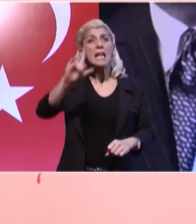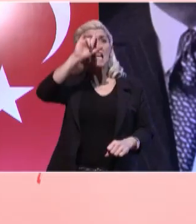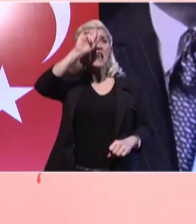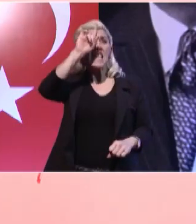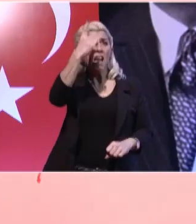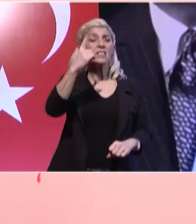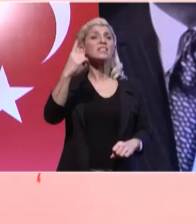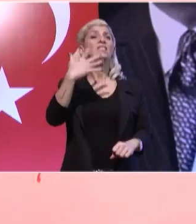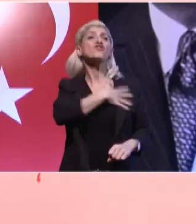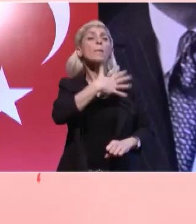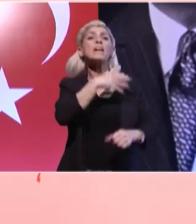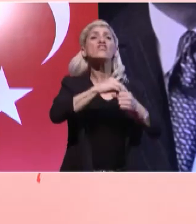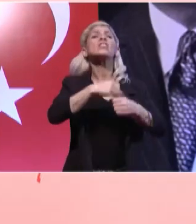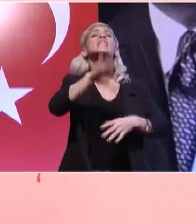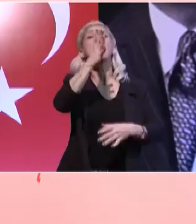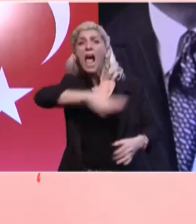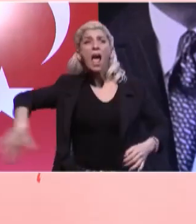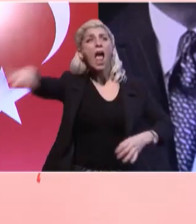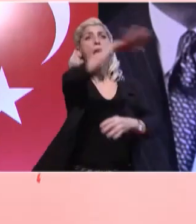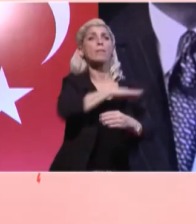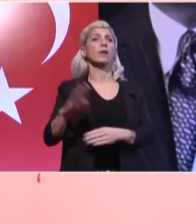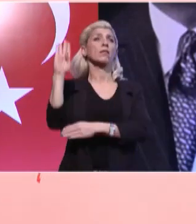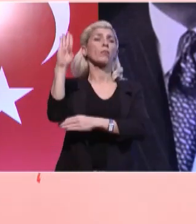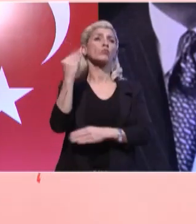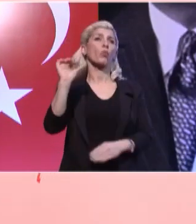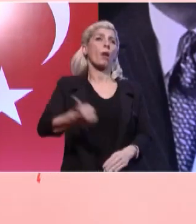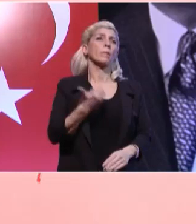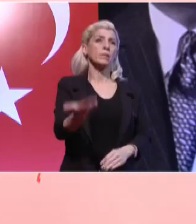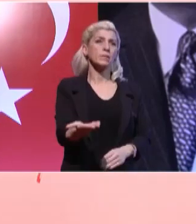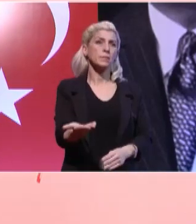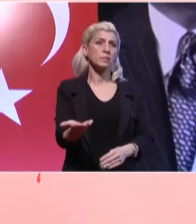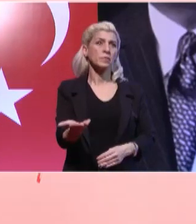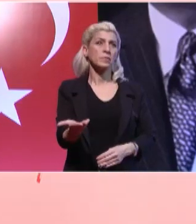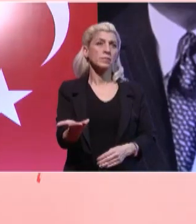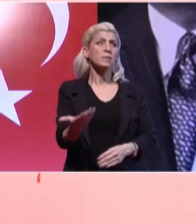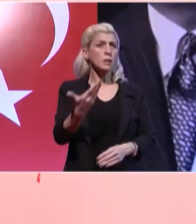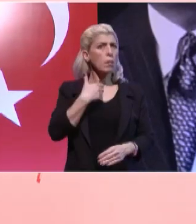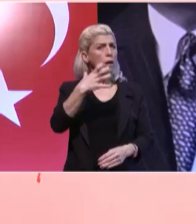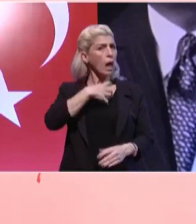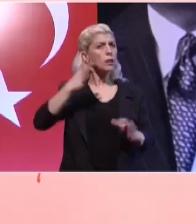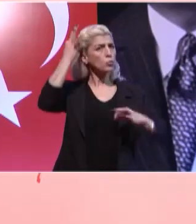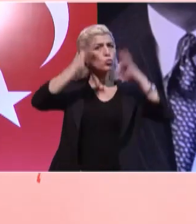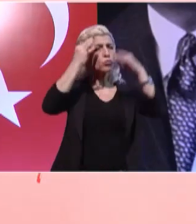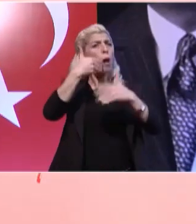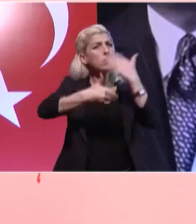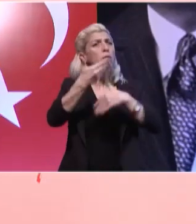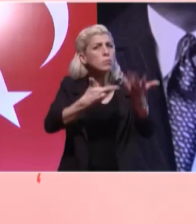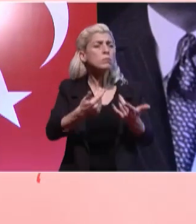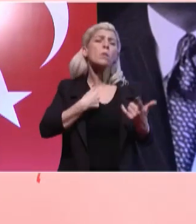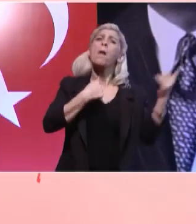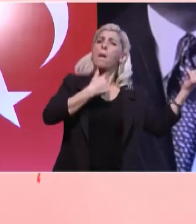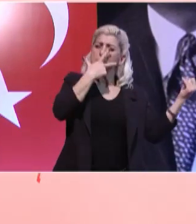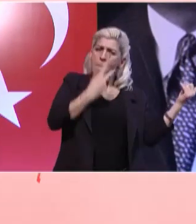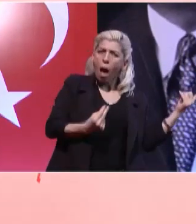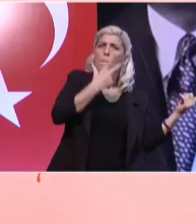Sadece CHP'liler için değil. Hepimiz için geçerli. Ben de düşüncelerimi söyleyeyim. Beni beğenmeyen